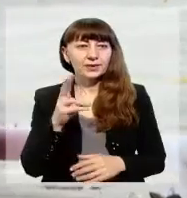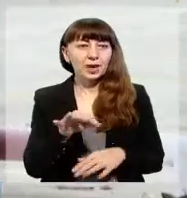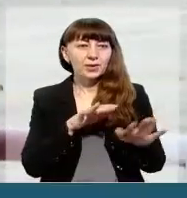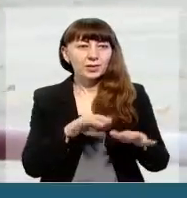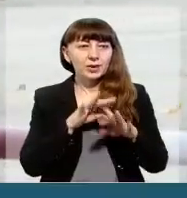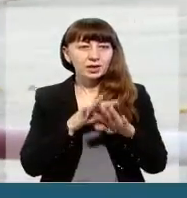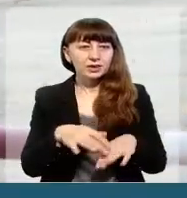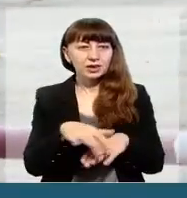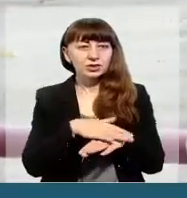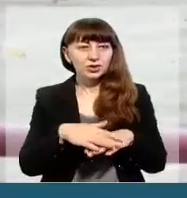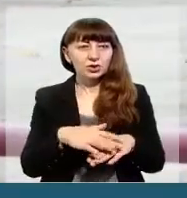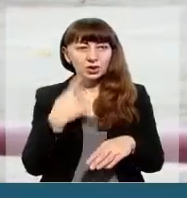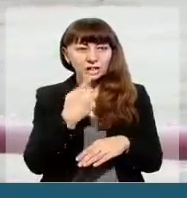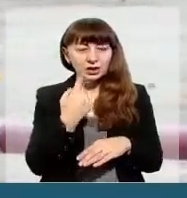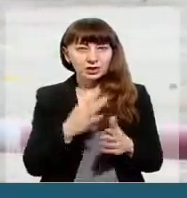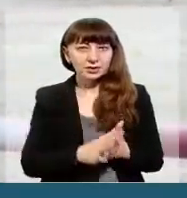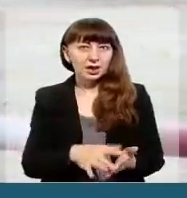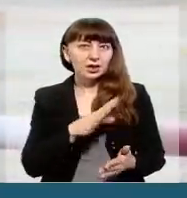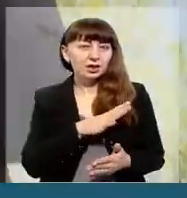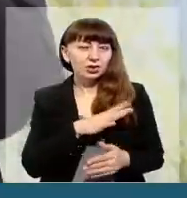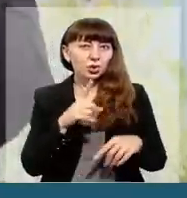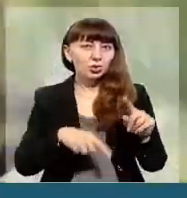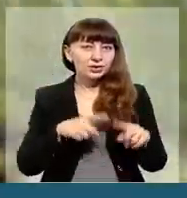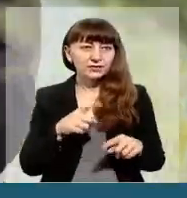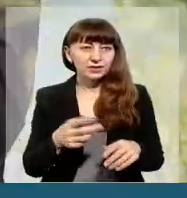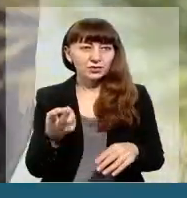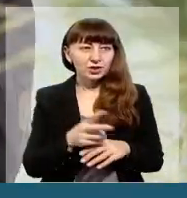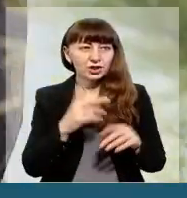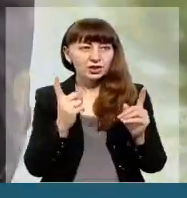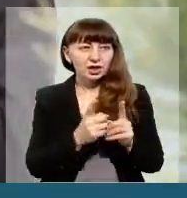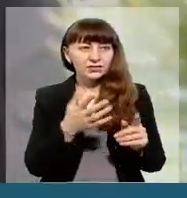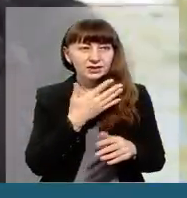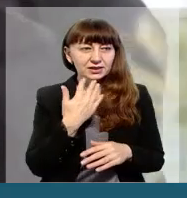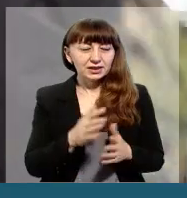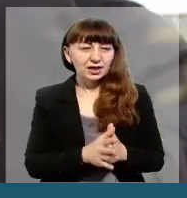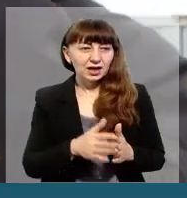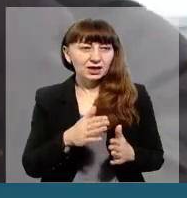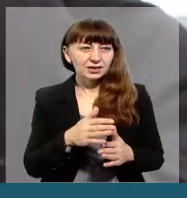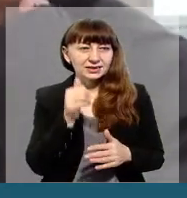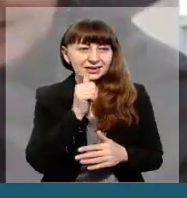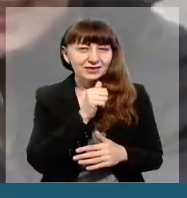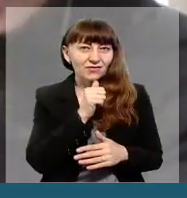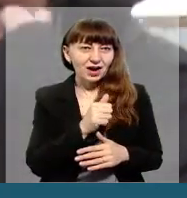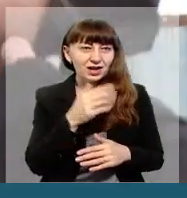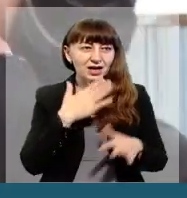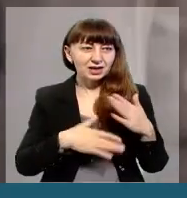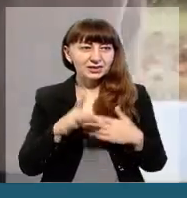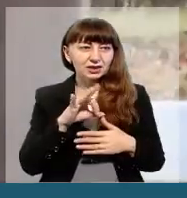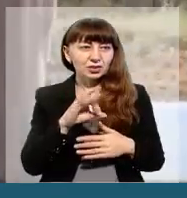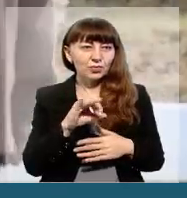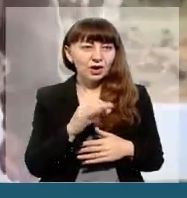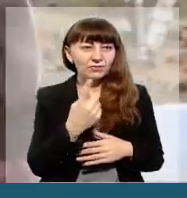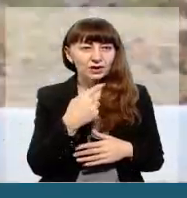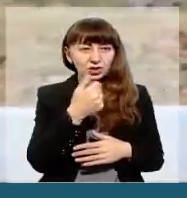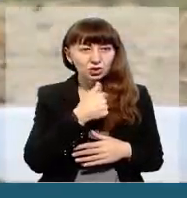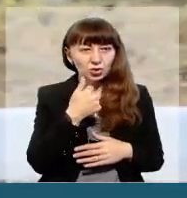на территории учреждения, лица, отбывающие наказание, и родственники, пришедшие на встречу, не скрывали радости. Адилю Садбаеву назначили 1 год